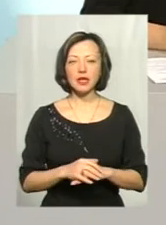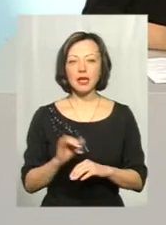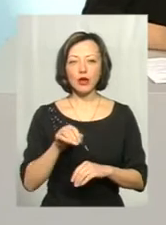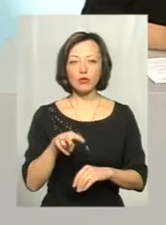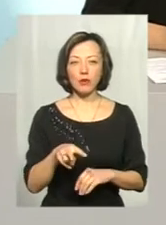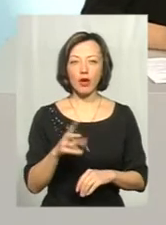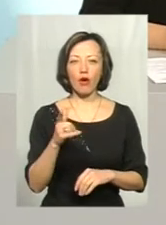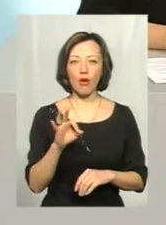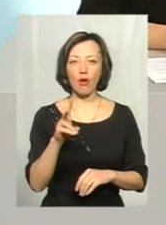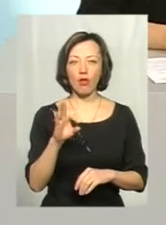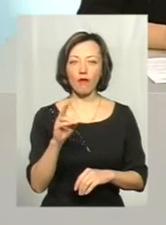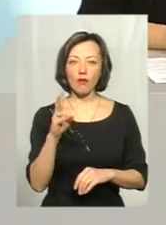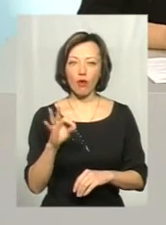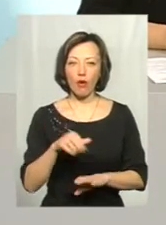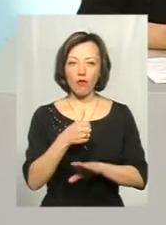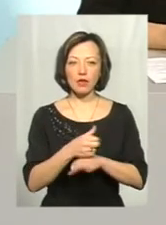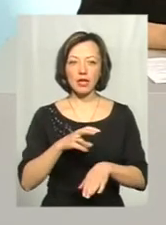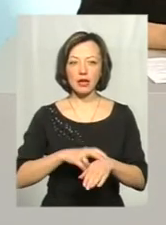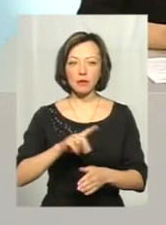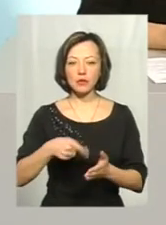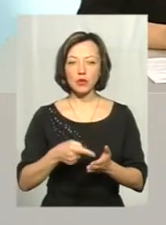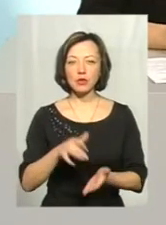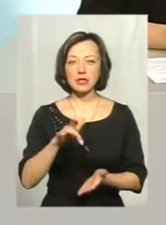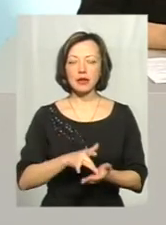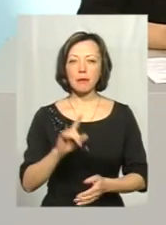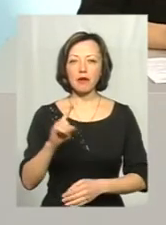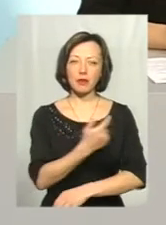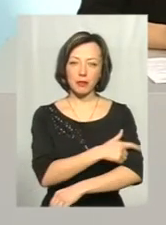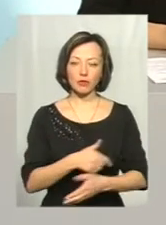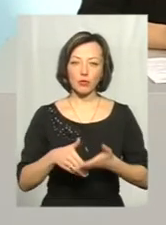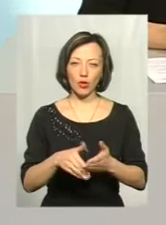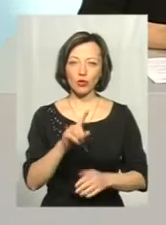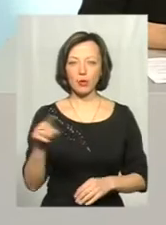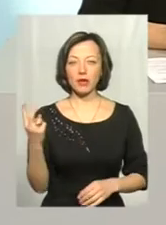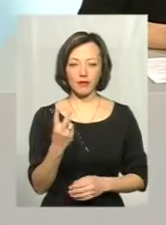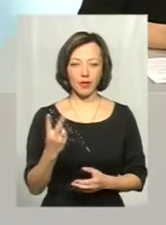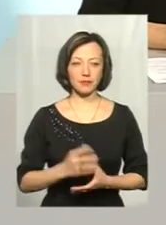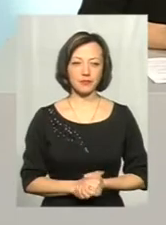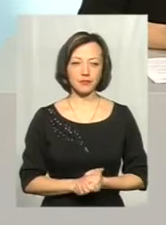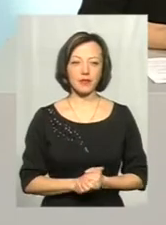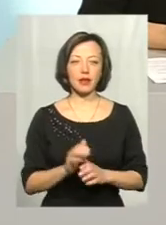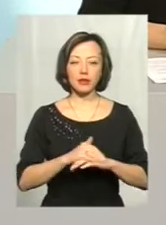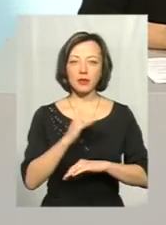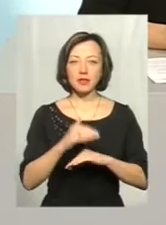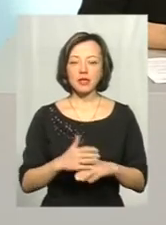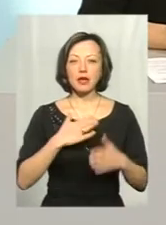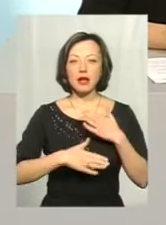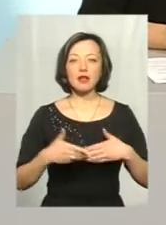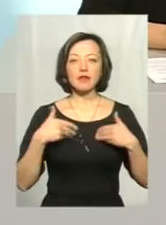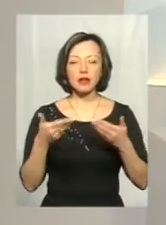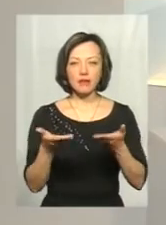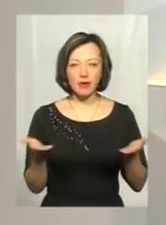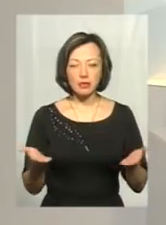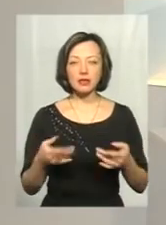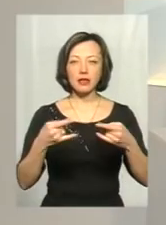Людмила Головко, головний лікар Хмельницького міського центру первинної медико-санітарної допомоги номер 2. Доброго вечора. Рада вітати вас у цій студії.